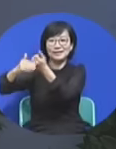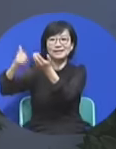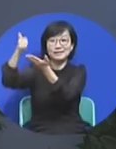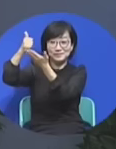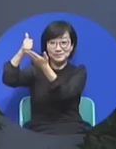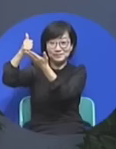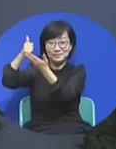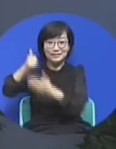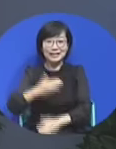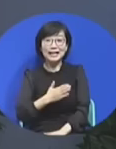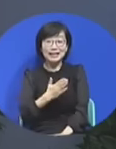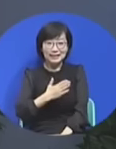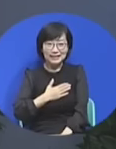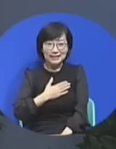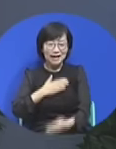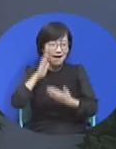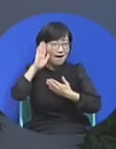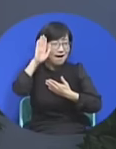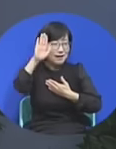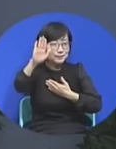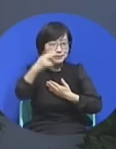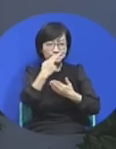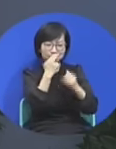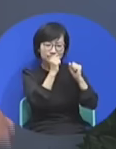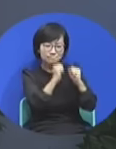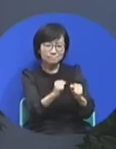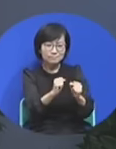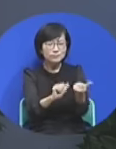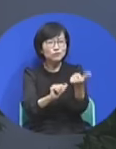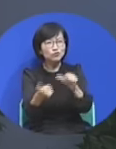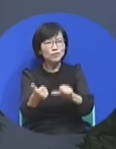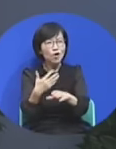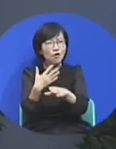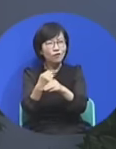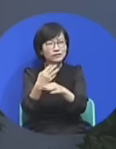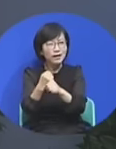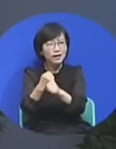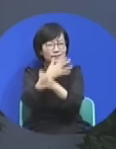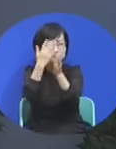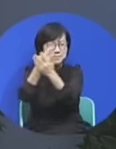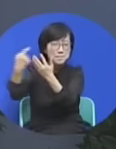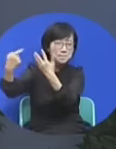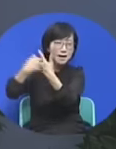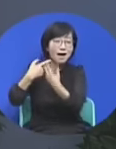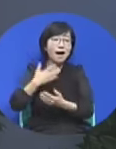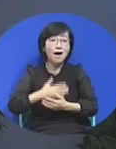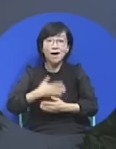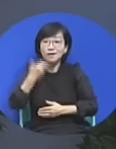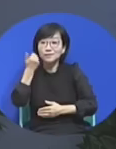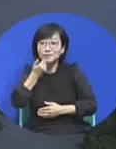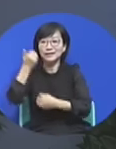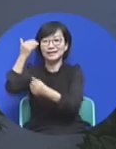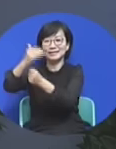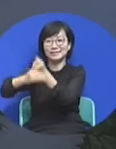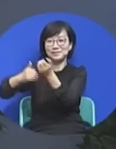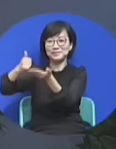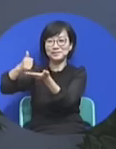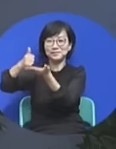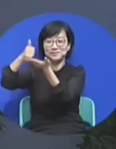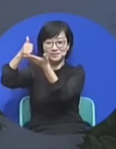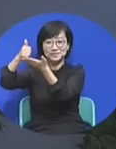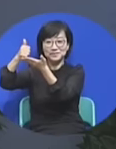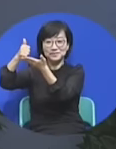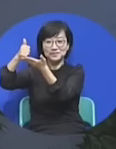삶과 죽음의 날짜를 알고 있는 분이 하나님이십니다. And the one who knows my life, the one who knows the date of my death is